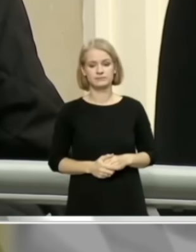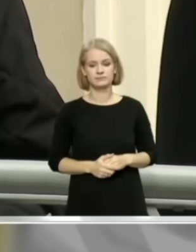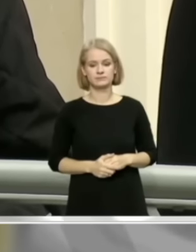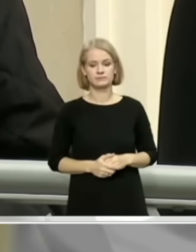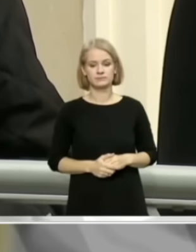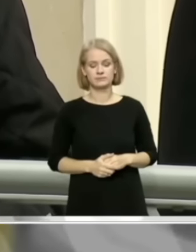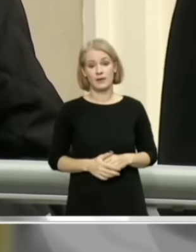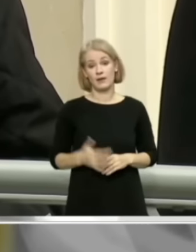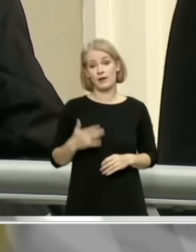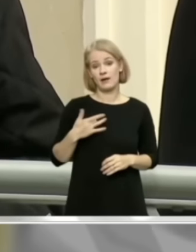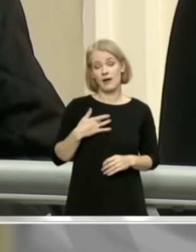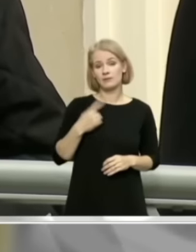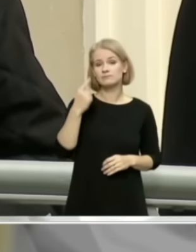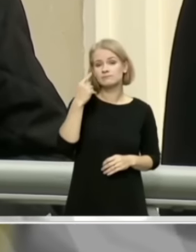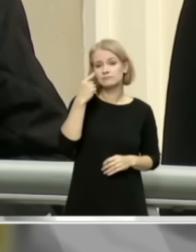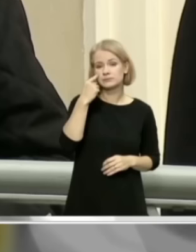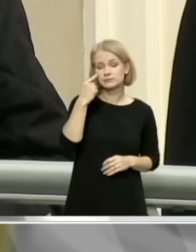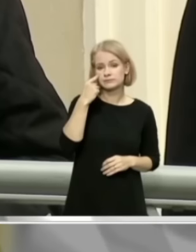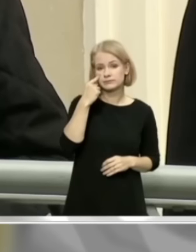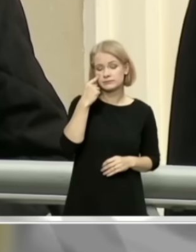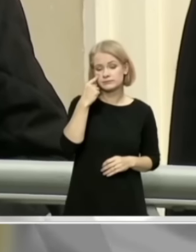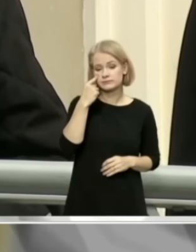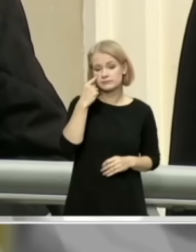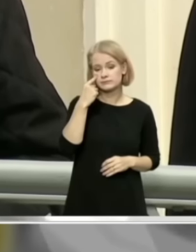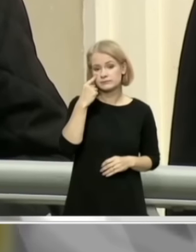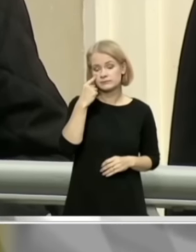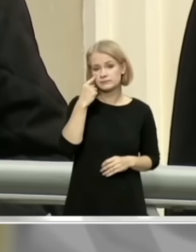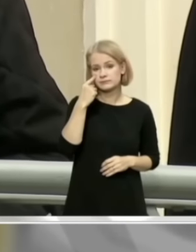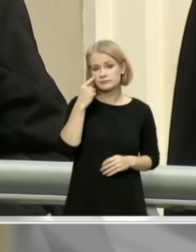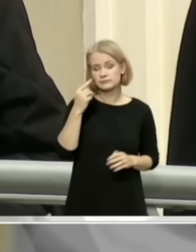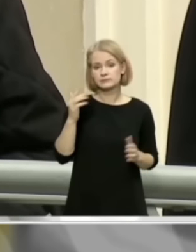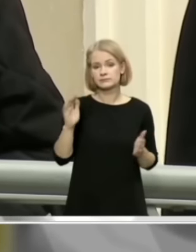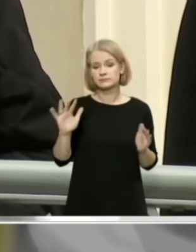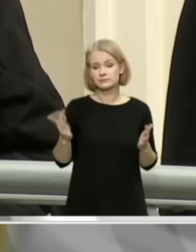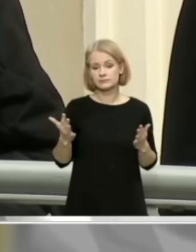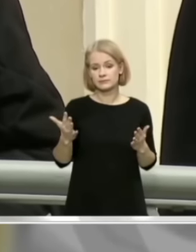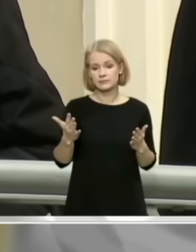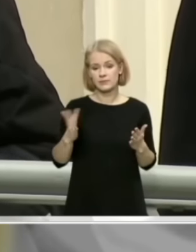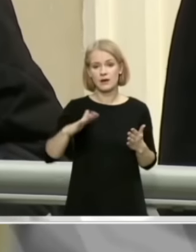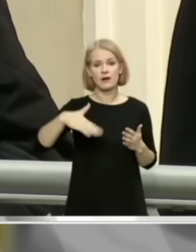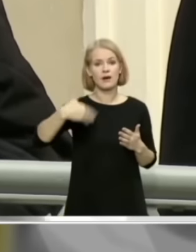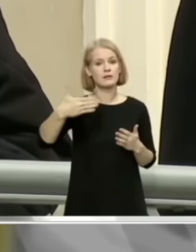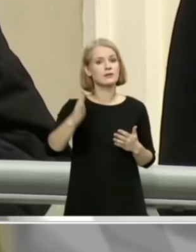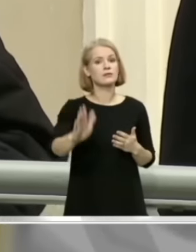gal įžvalgomis apie tai, kas mūsų apskritai laukia.